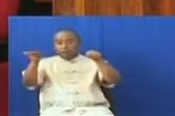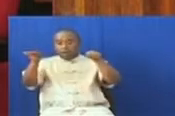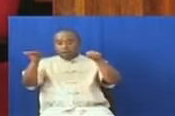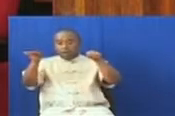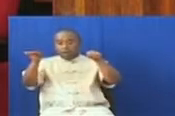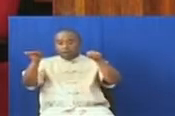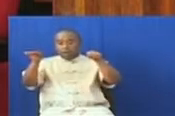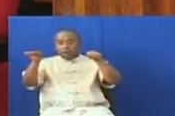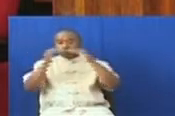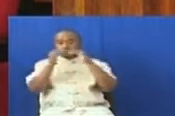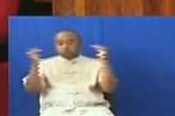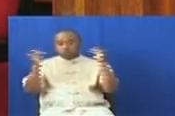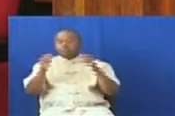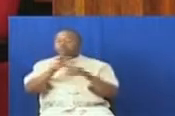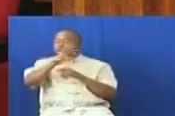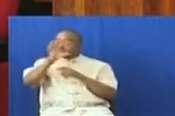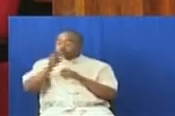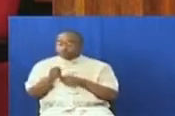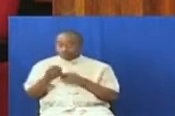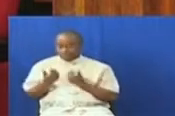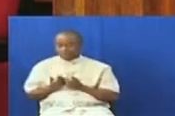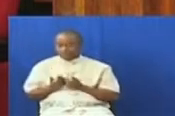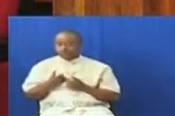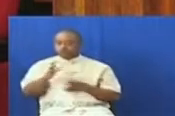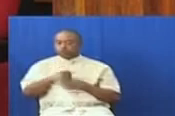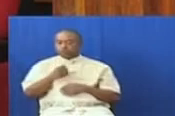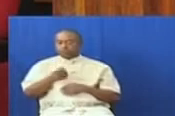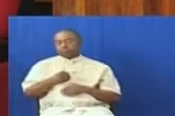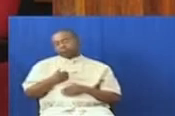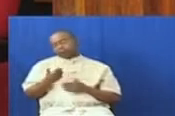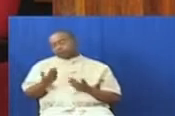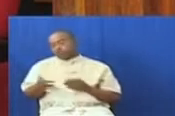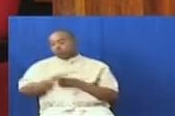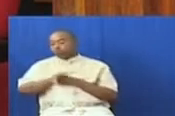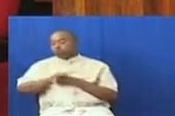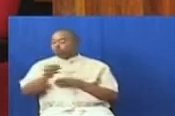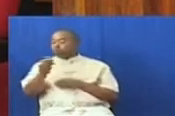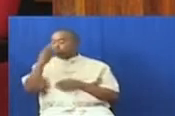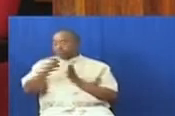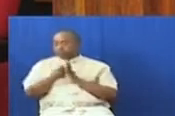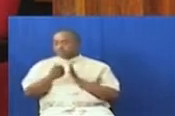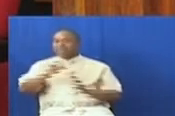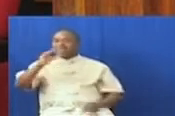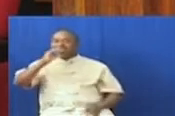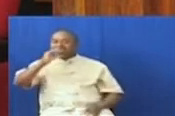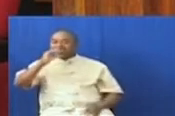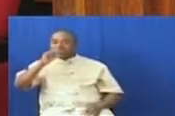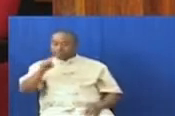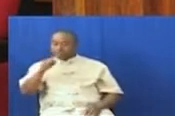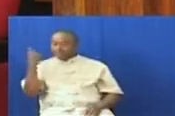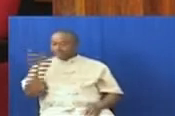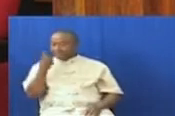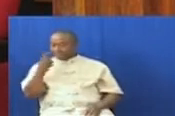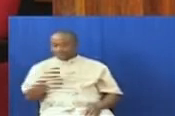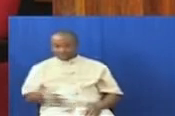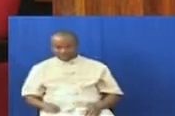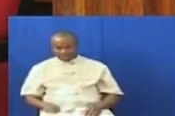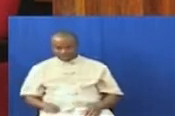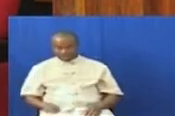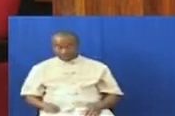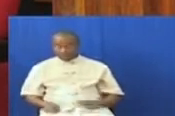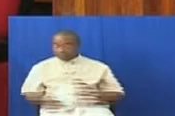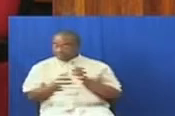waweze kufaidika na hii keki yetu ya taifa. Jambo lingine ambalo nimelisikia kwenye taarifa